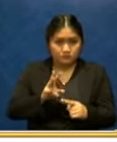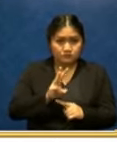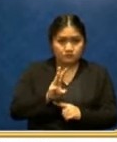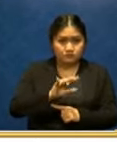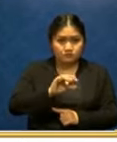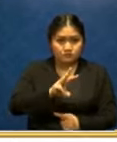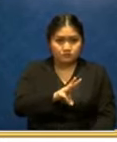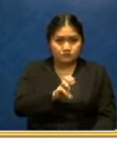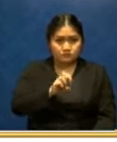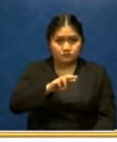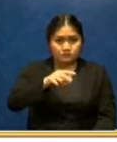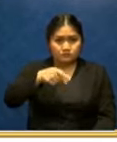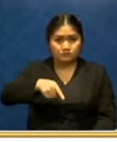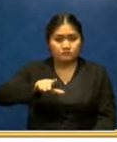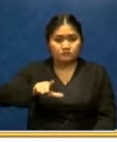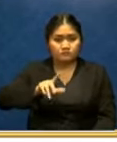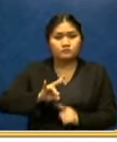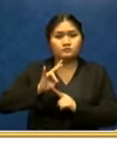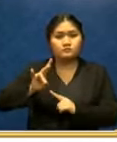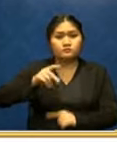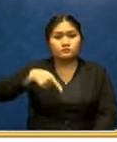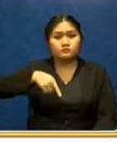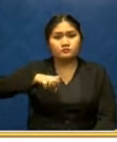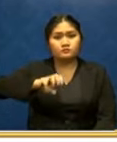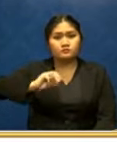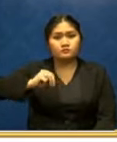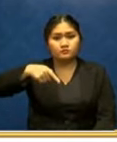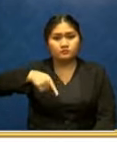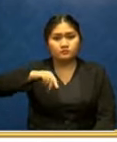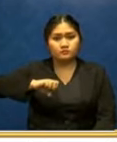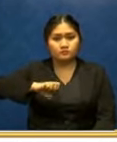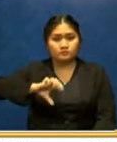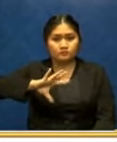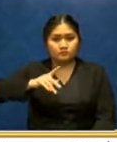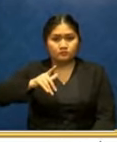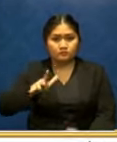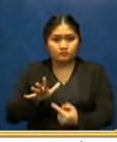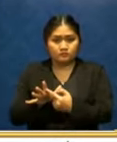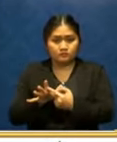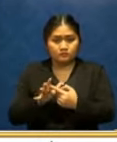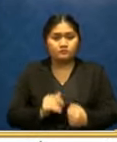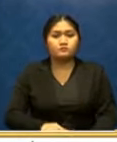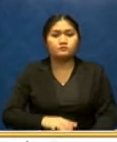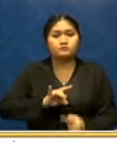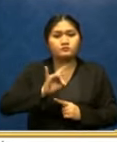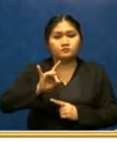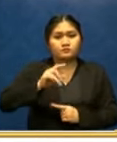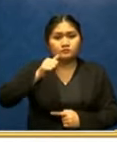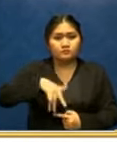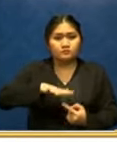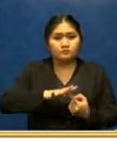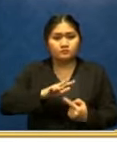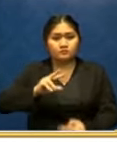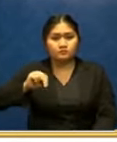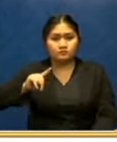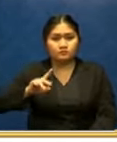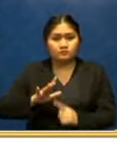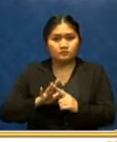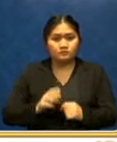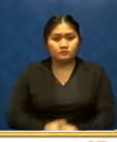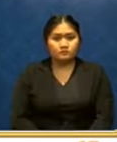จิตสำริด 7. นางสาวพิมพิชชาชัยสุภกิจเจริญ8นายพานุพรวัฒน